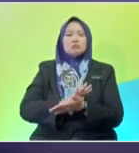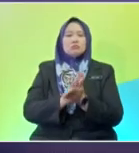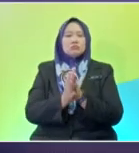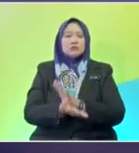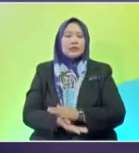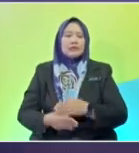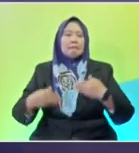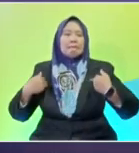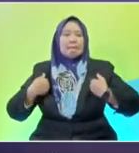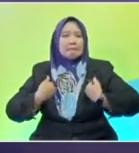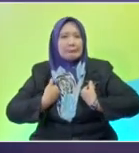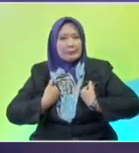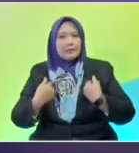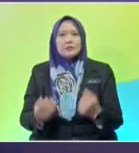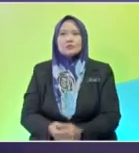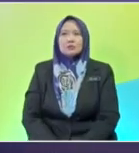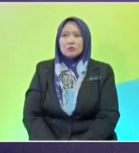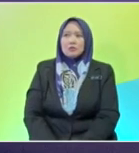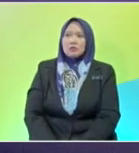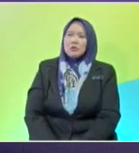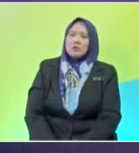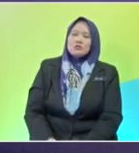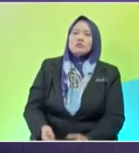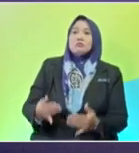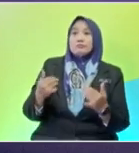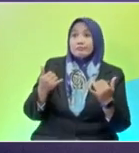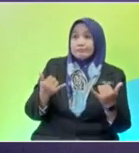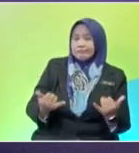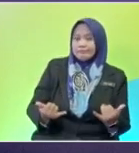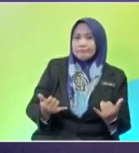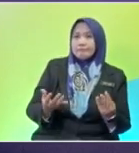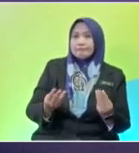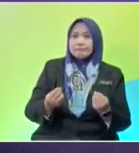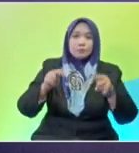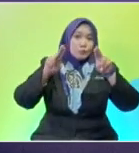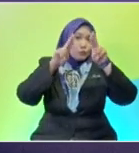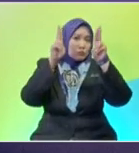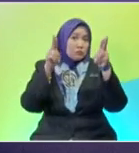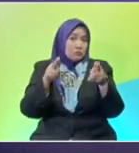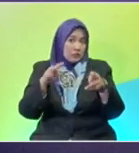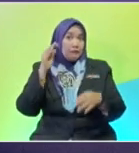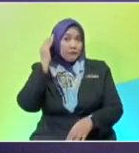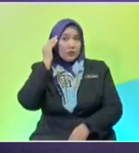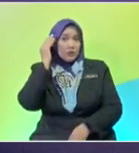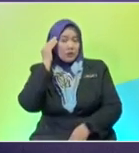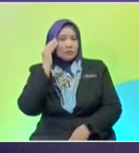paham tak apa itu kesan pengambilan makanya berhasiatnya tidak berhasil pada badan kita